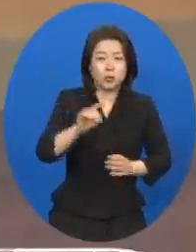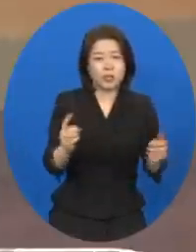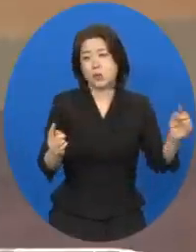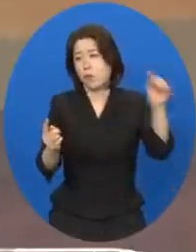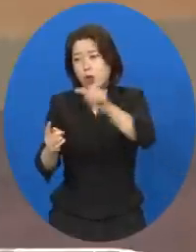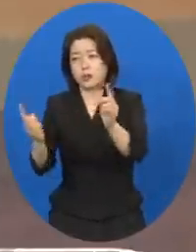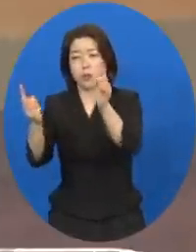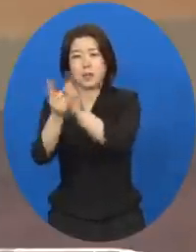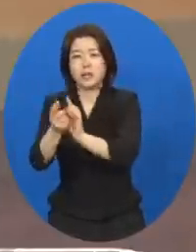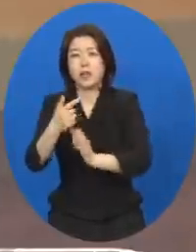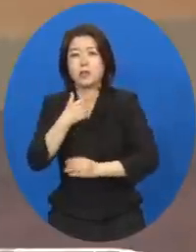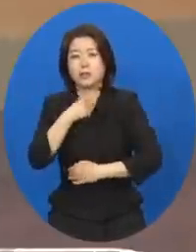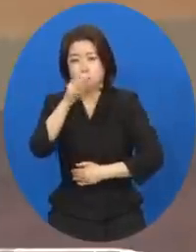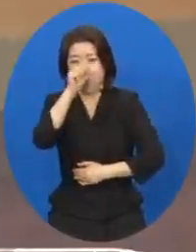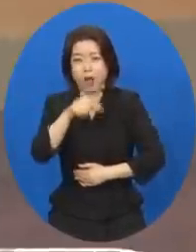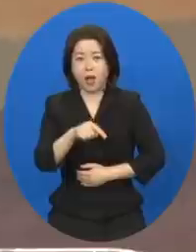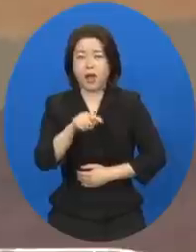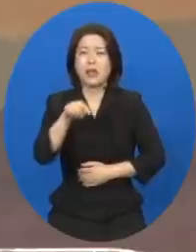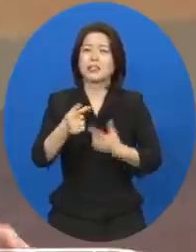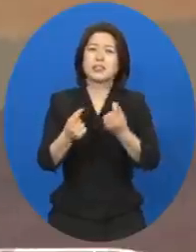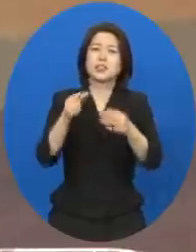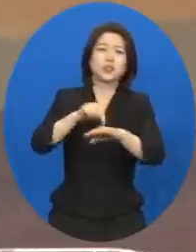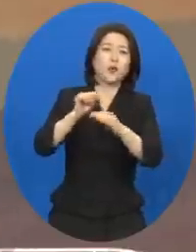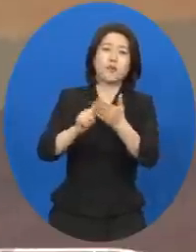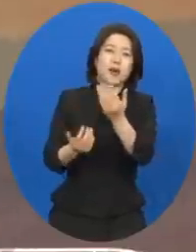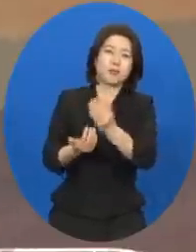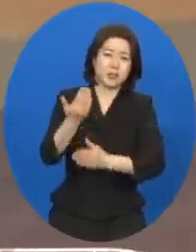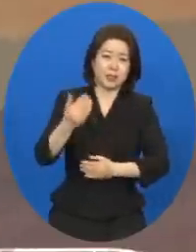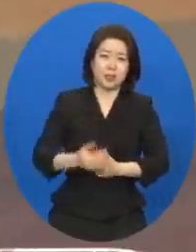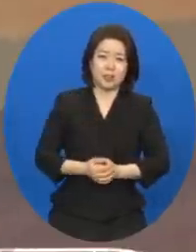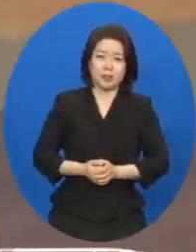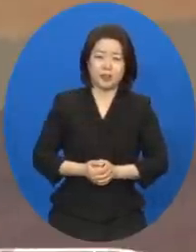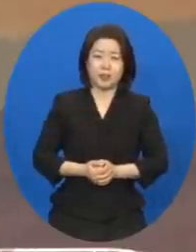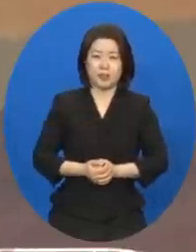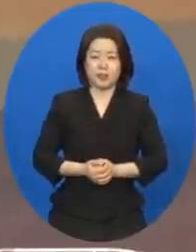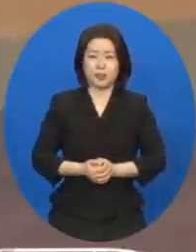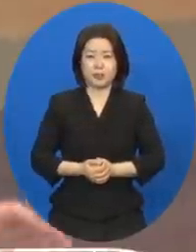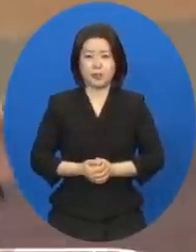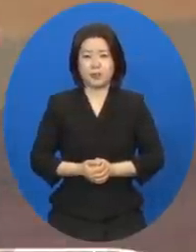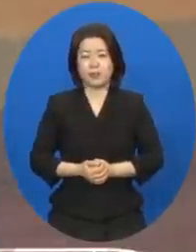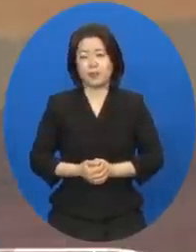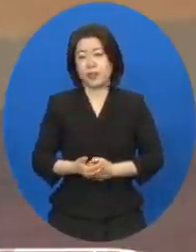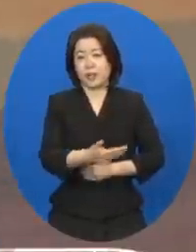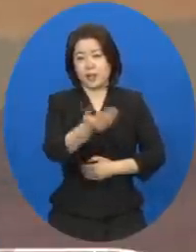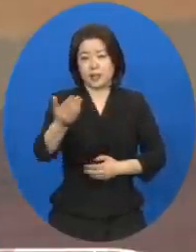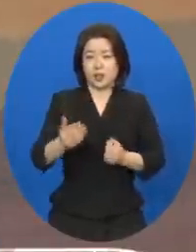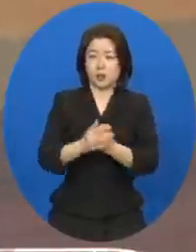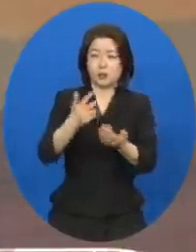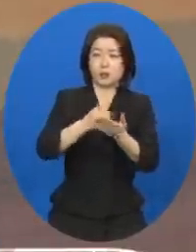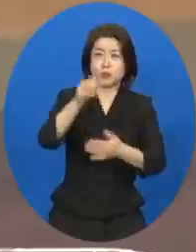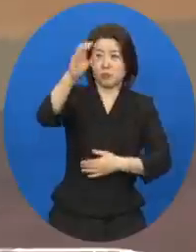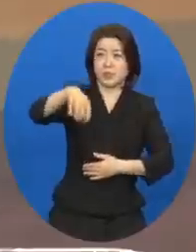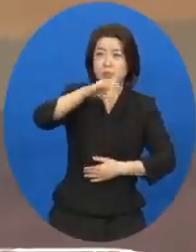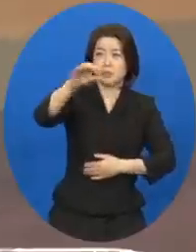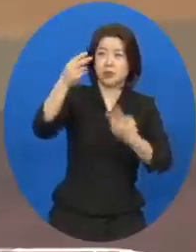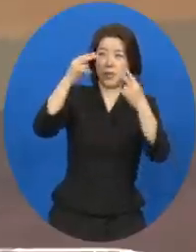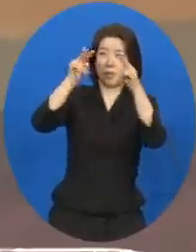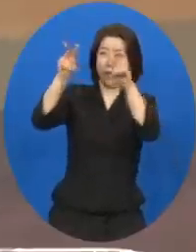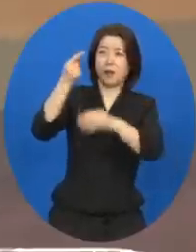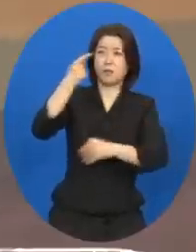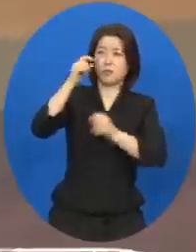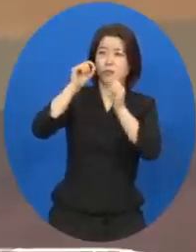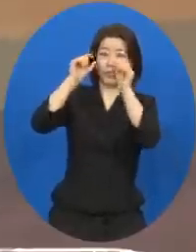만났으면 그런 마음이 막 일어나게 될 거예요. 여러분, 주님의 십자가를 바라보는 눈이